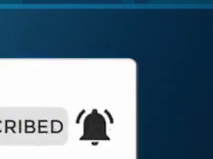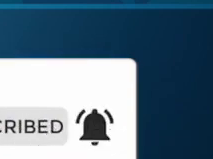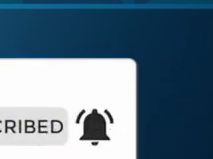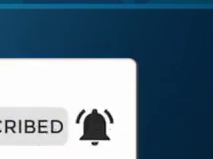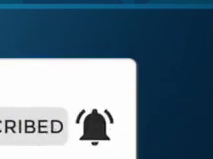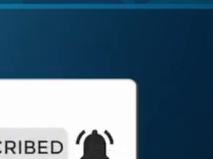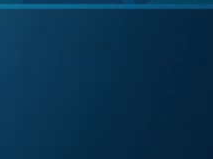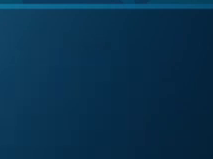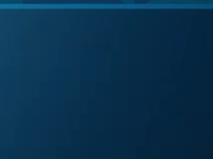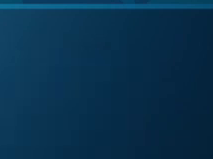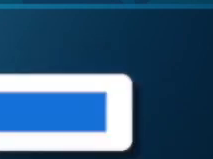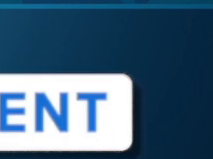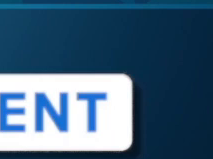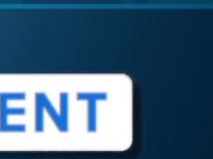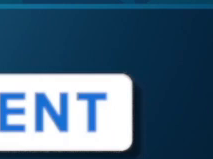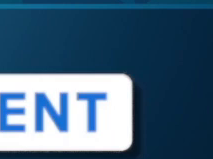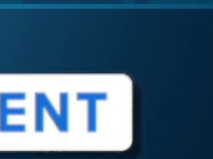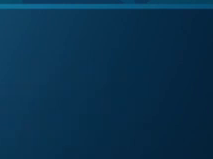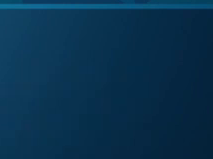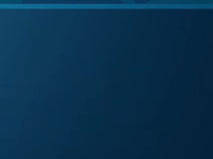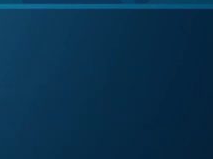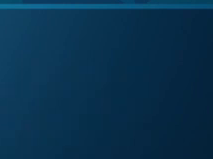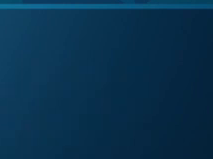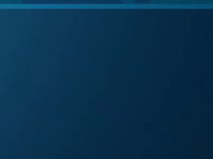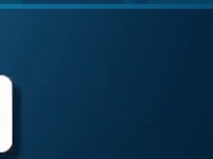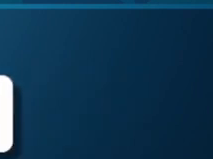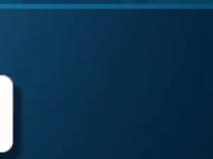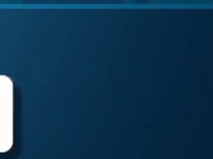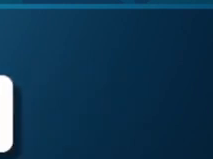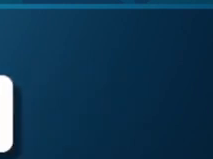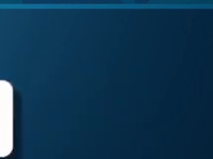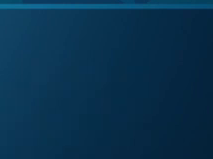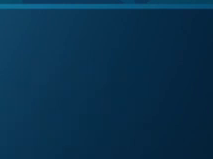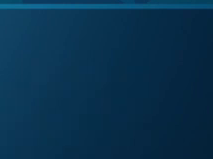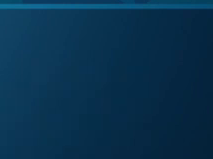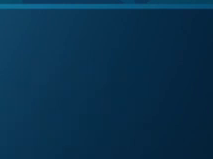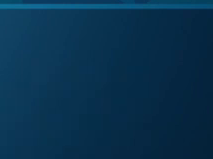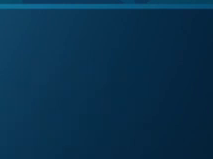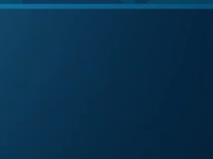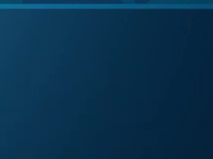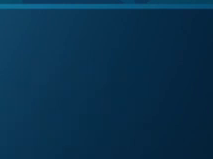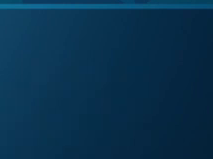botão notificação. Fo comentário no fahetutan ba media social Siraseluk.